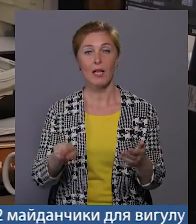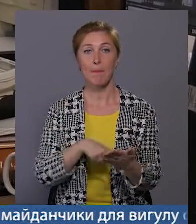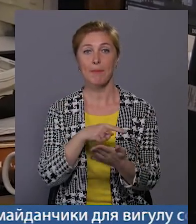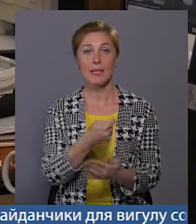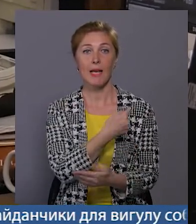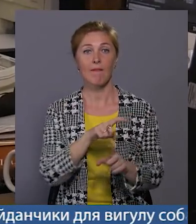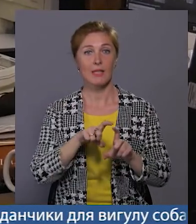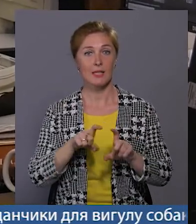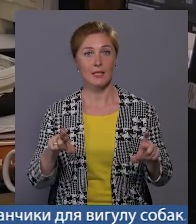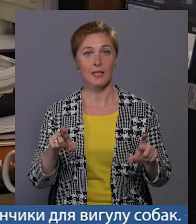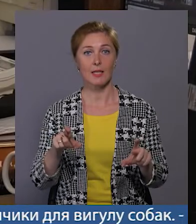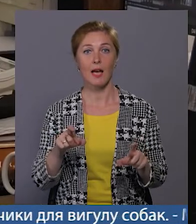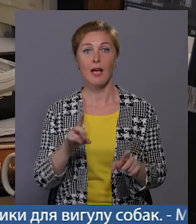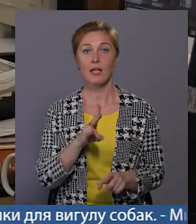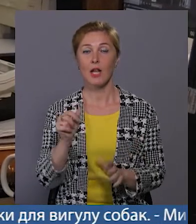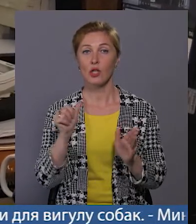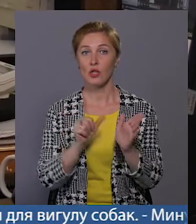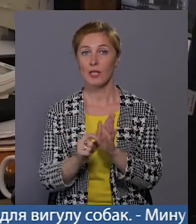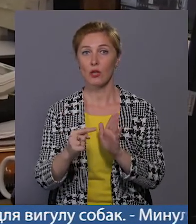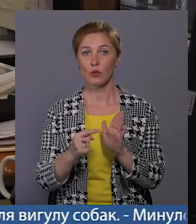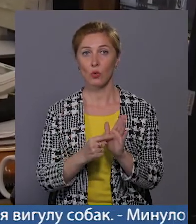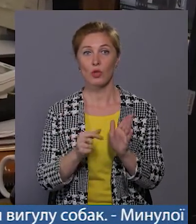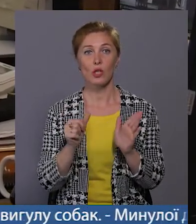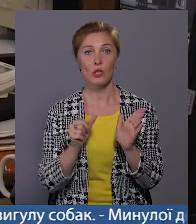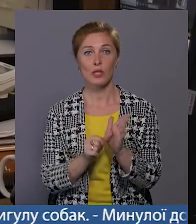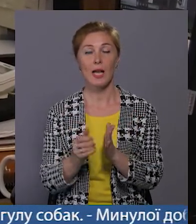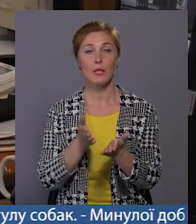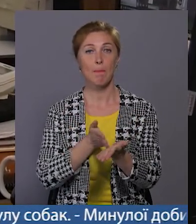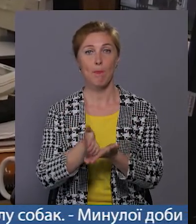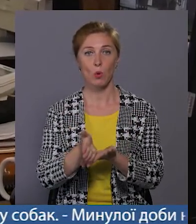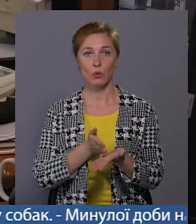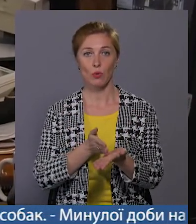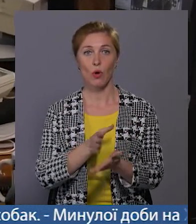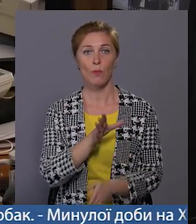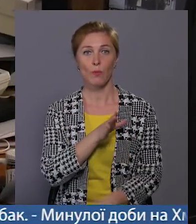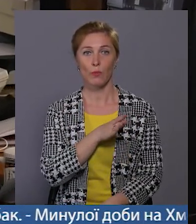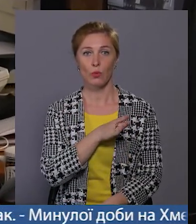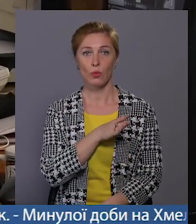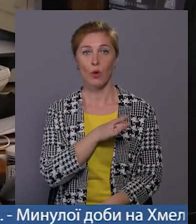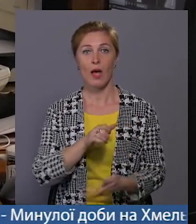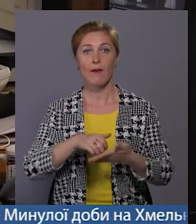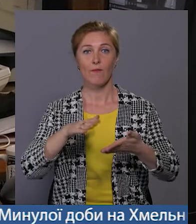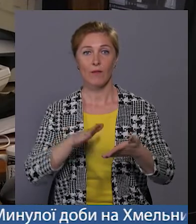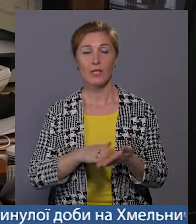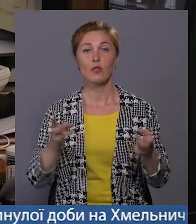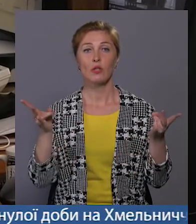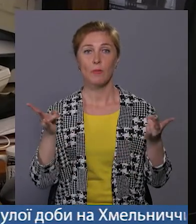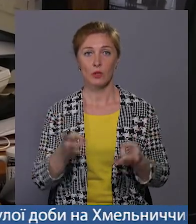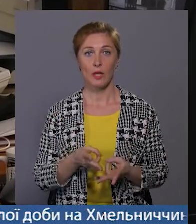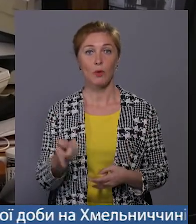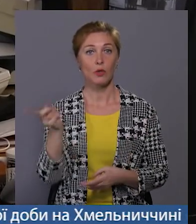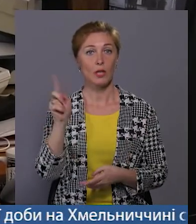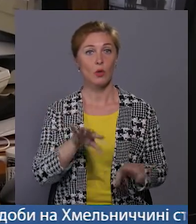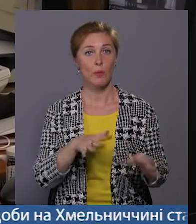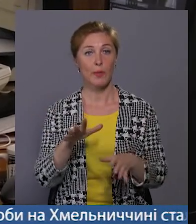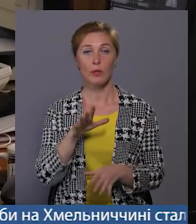нас фактично на 60 точок і на 60 послуг було визначено потребу, бо на той момент